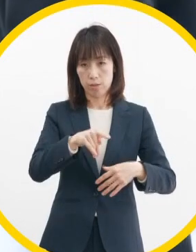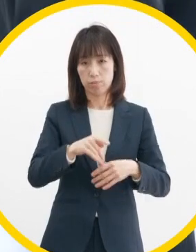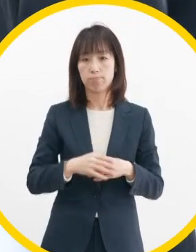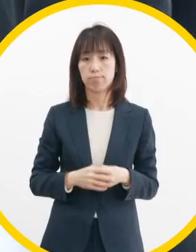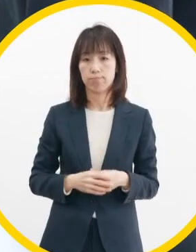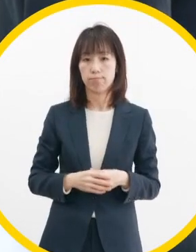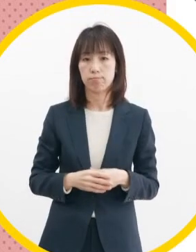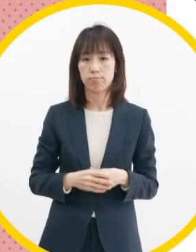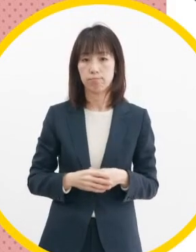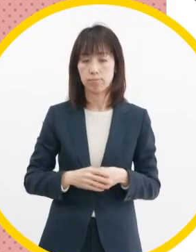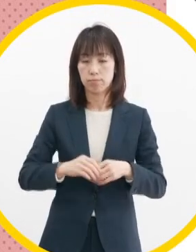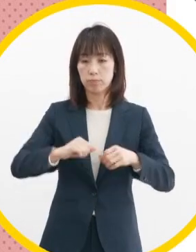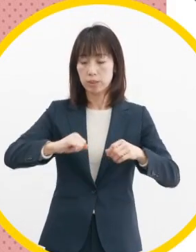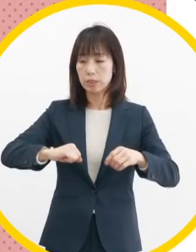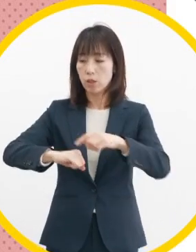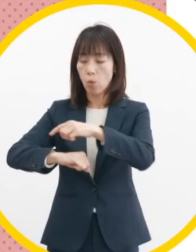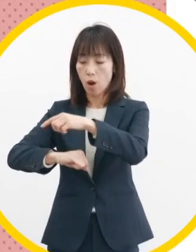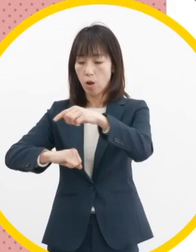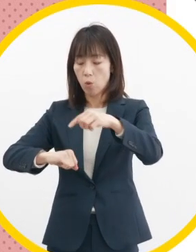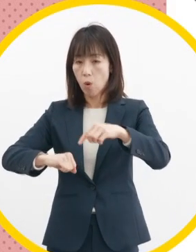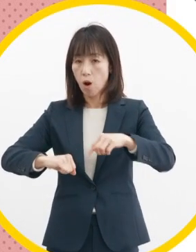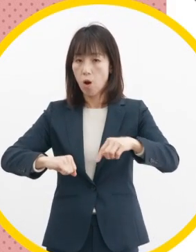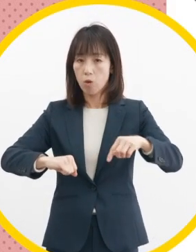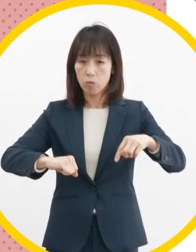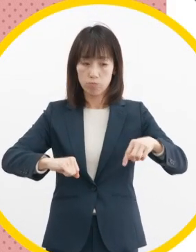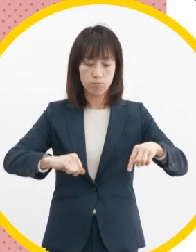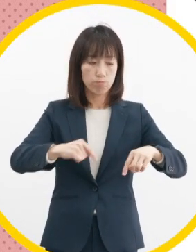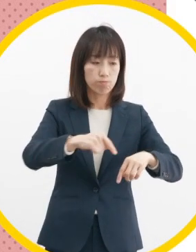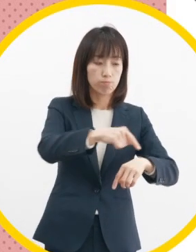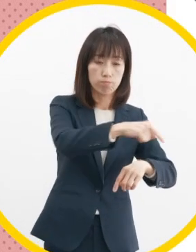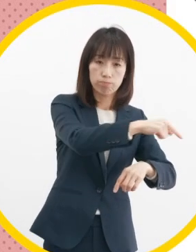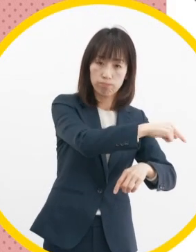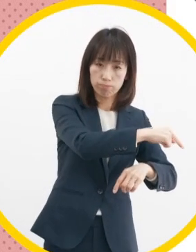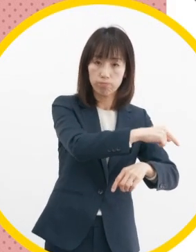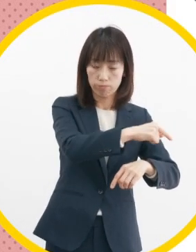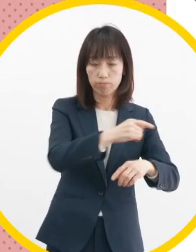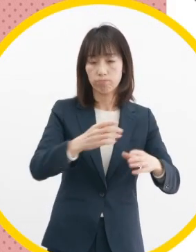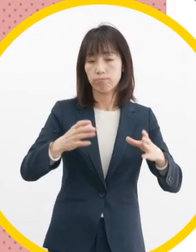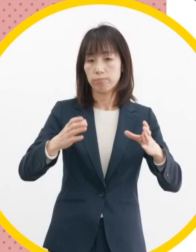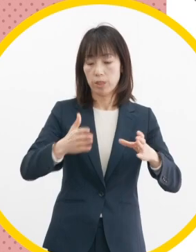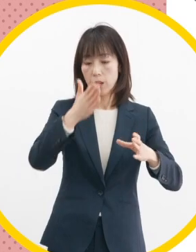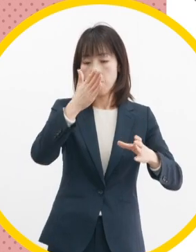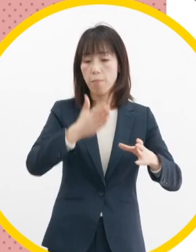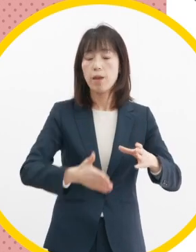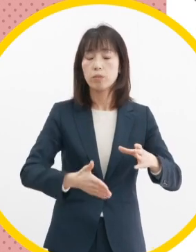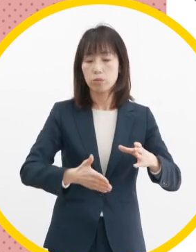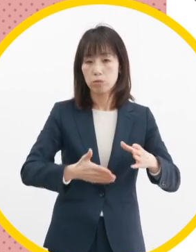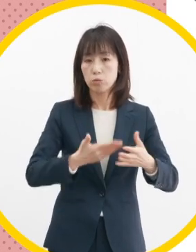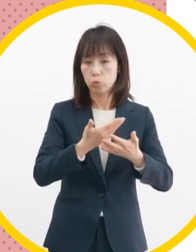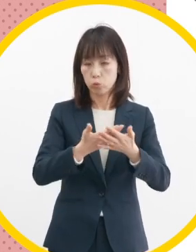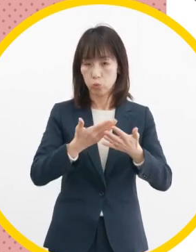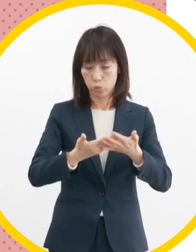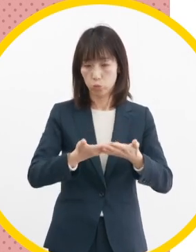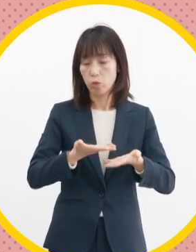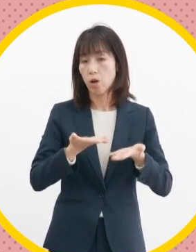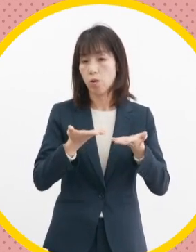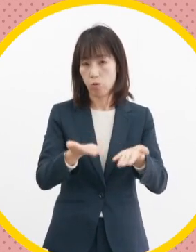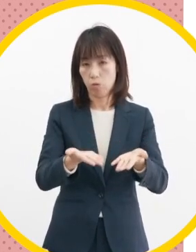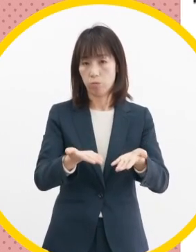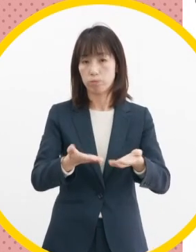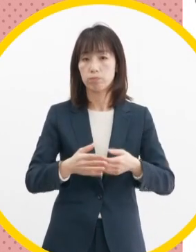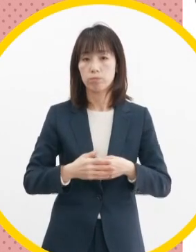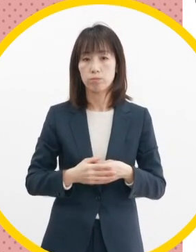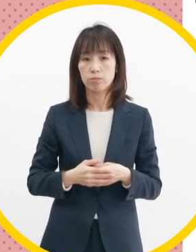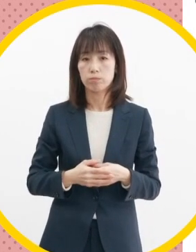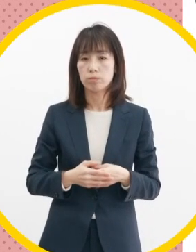CTD 伊勢湾の湾奥から湾口、渥美外海の断面図を図にすると